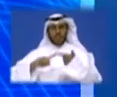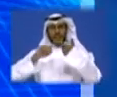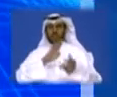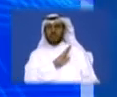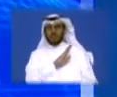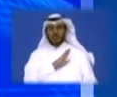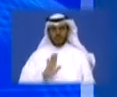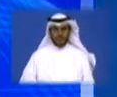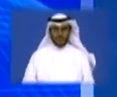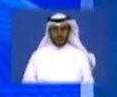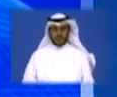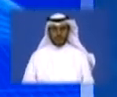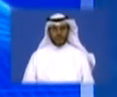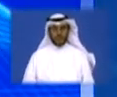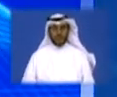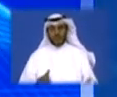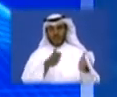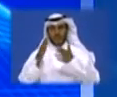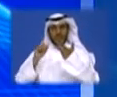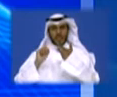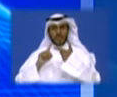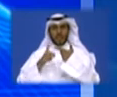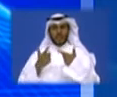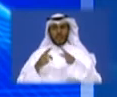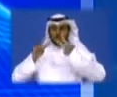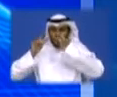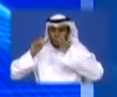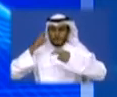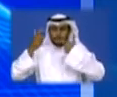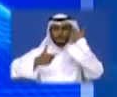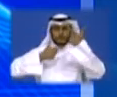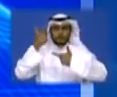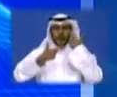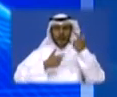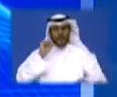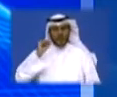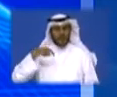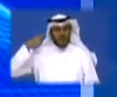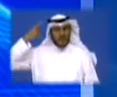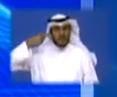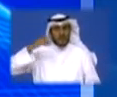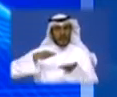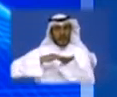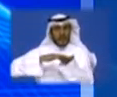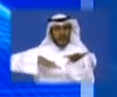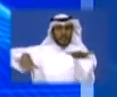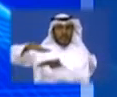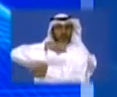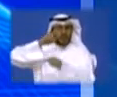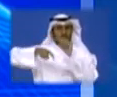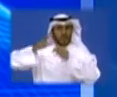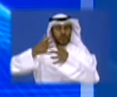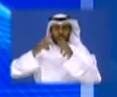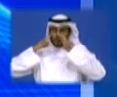كما بحث المجلس الشؤون السياسية في ضوء التقارير المتعلقة بمجمل التطورات الراهنة في الساحة السياسية